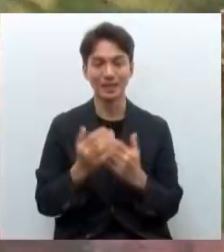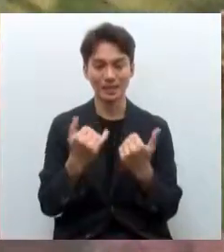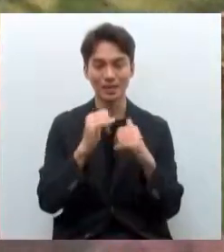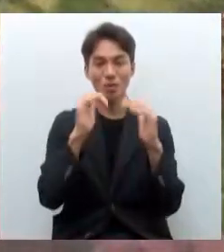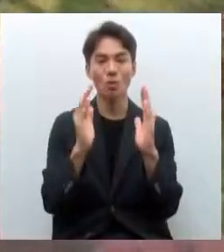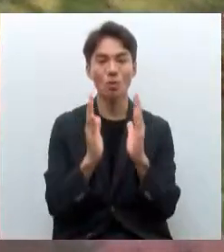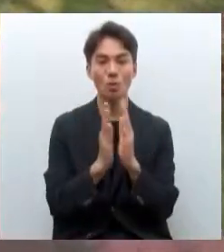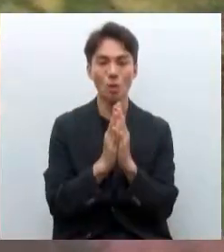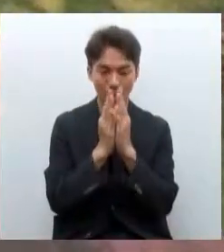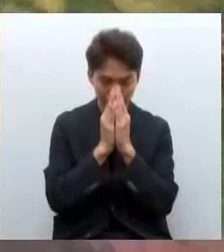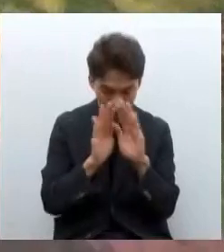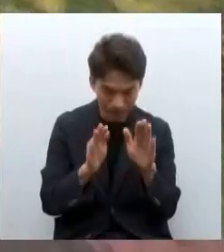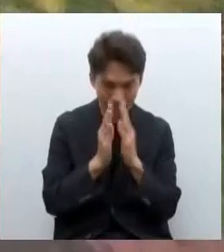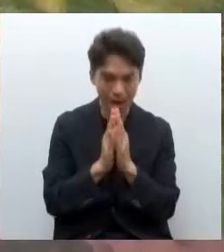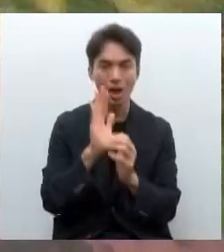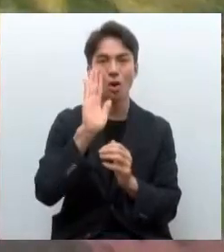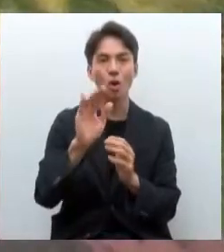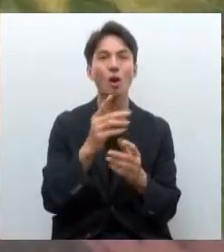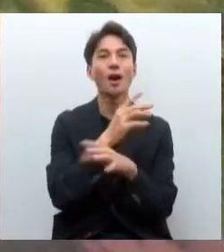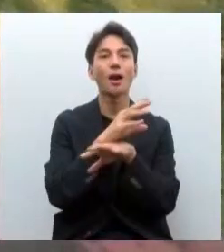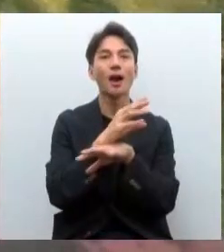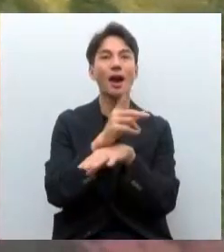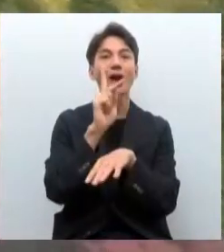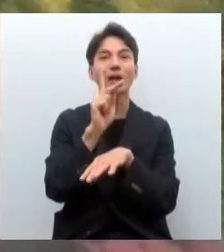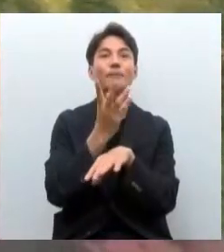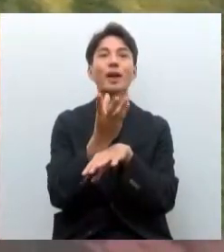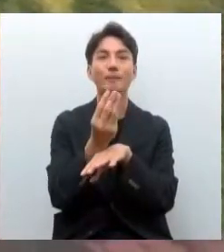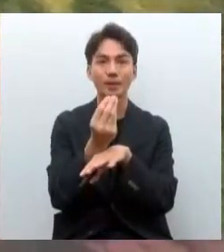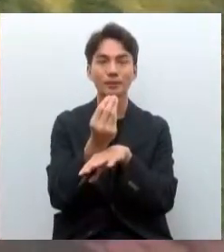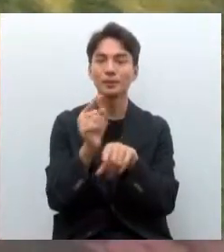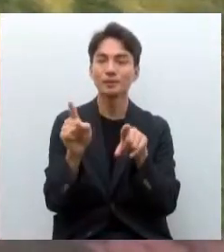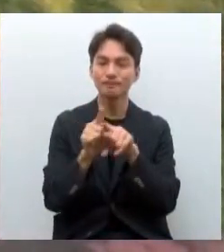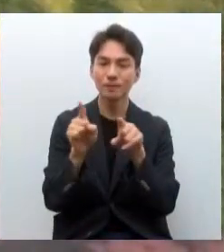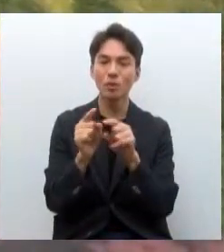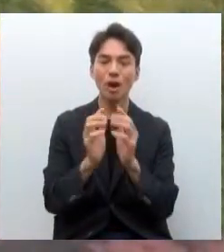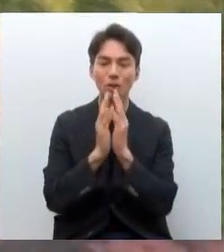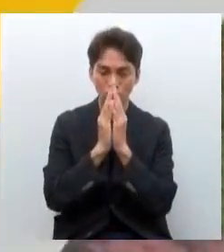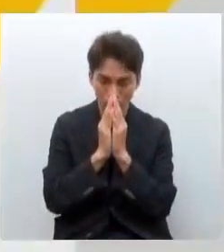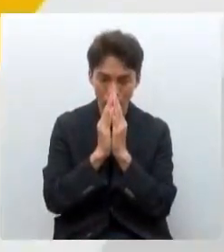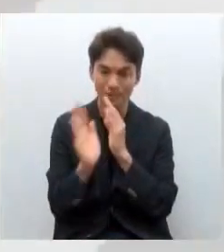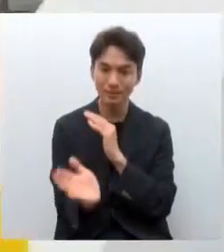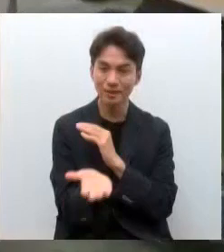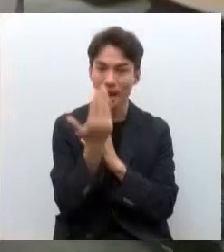ธาตุซึ่งเป็นวัดคู่บ้านคู่เมืองของกำแพงเพชรพาเด็กๆไปสวดมนต์ย่ำสนธยากันใน